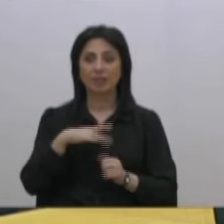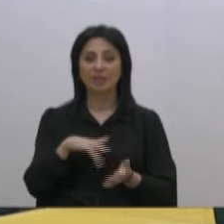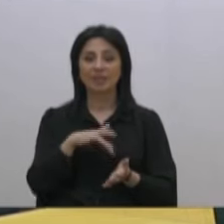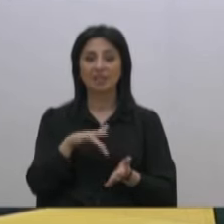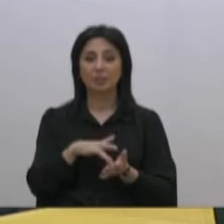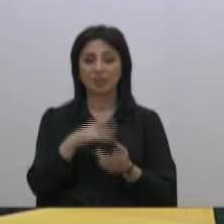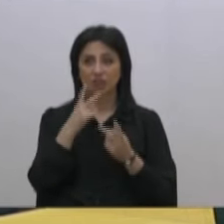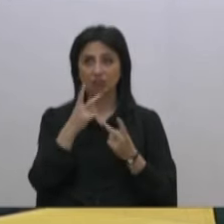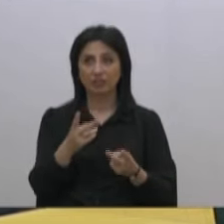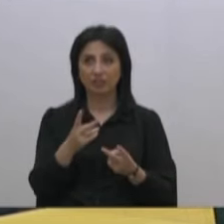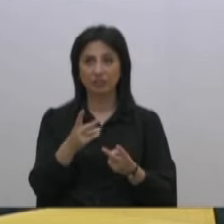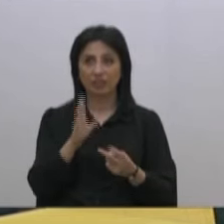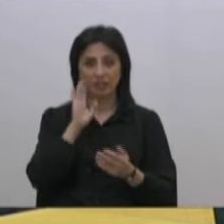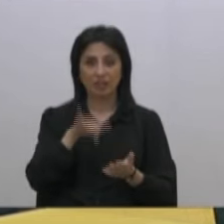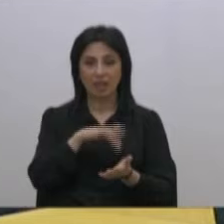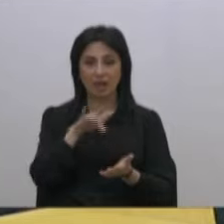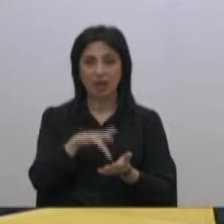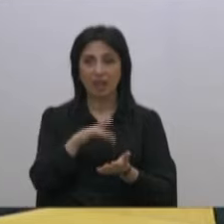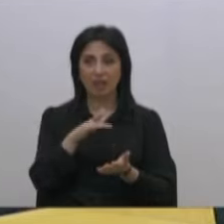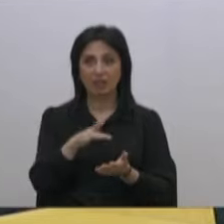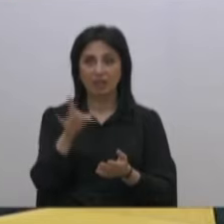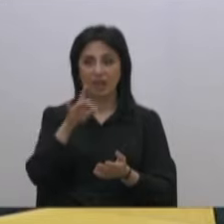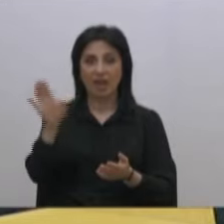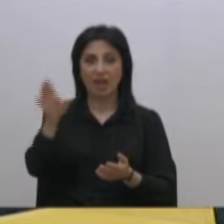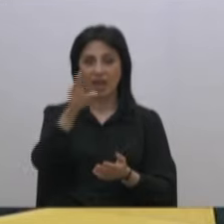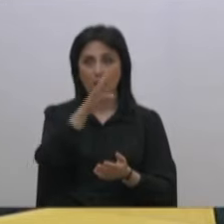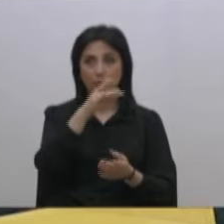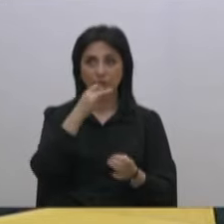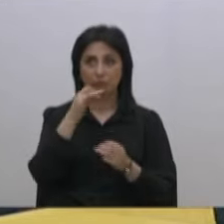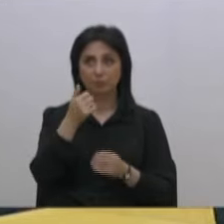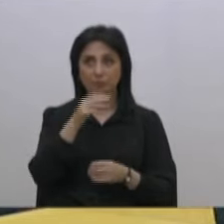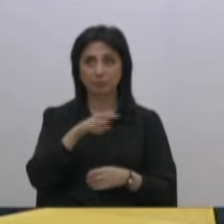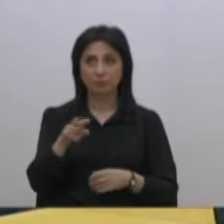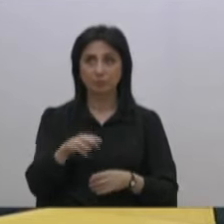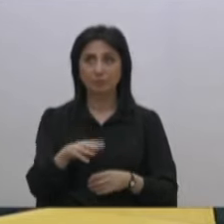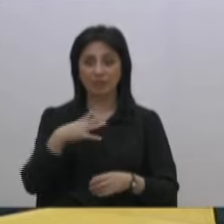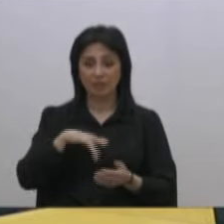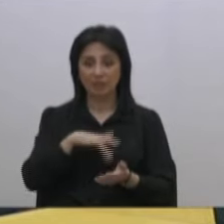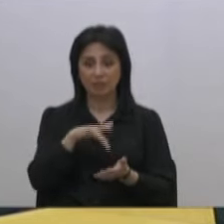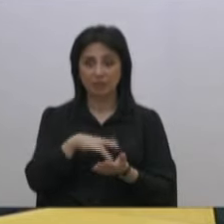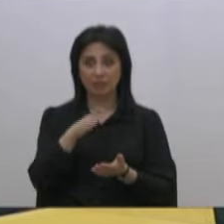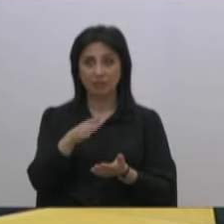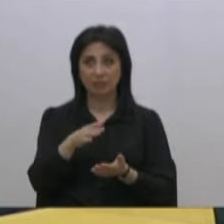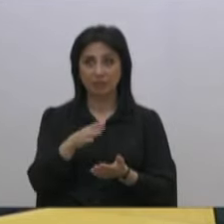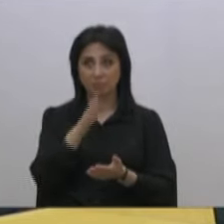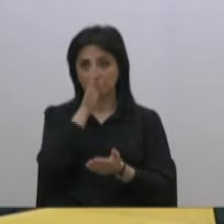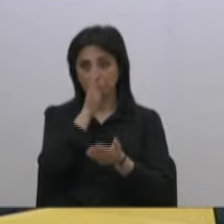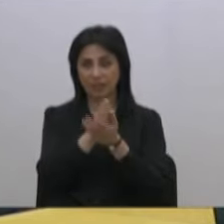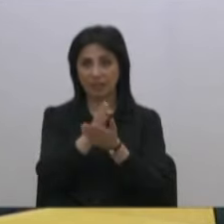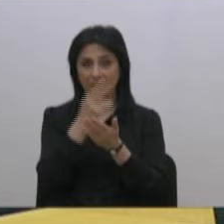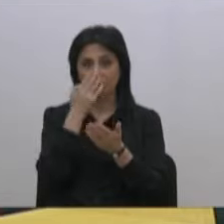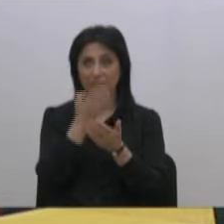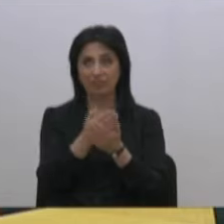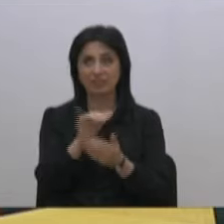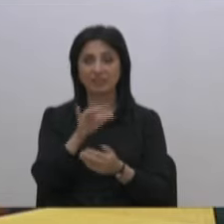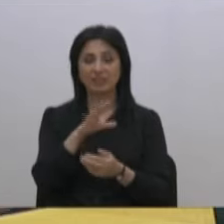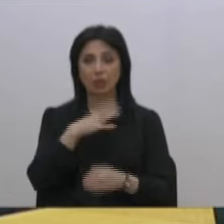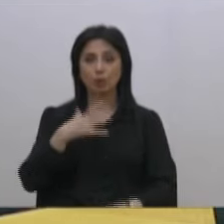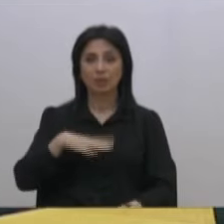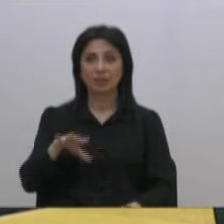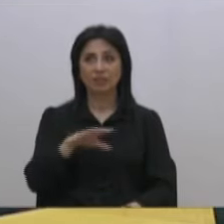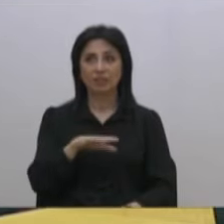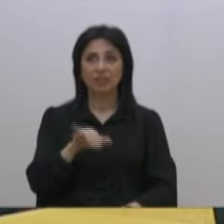რომ შევხედოთ, ხო, დედაქალაქი და რეგიონებზე ისაუბრა ასევე პრემიერ-მინისტრმა, თბილისი პირაპირ აჩვენებს, თუ სად იყო